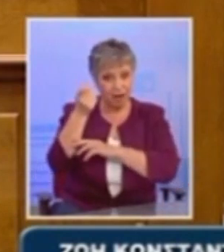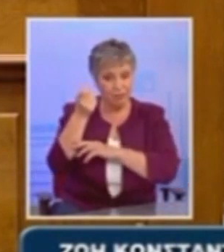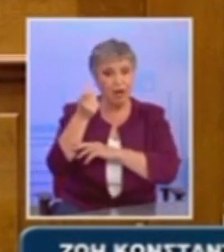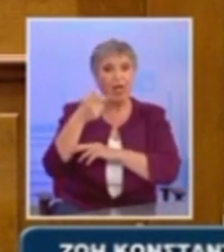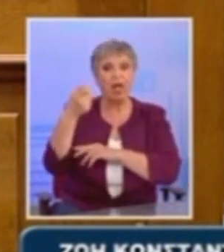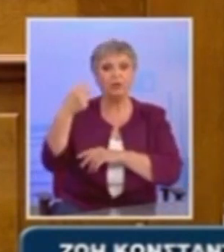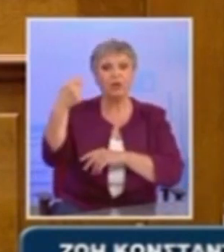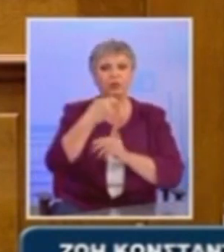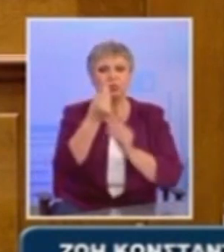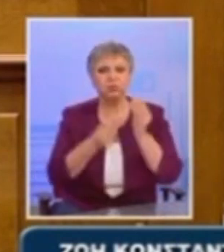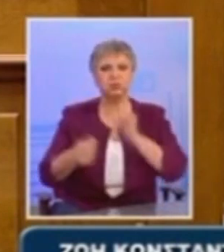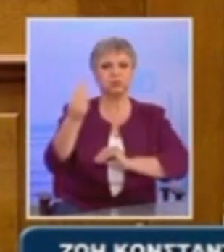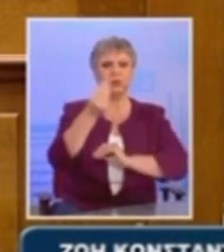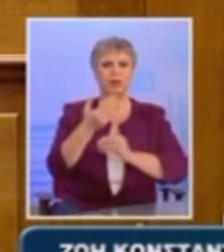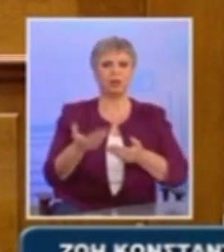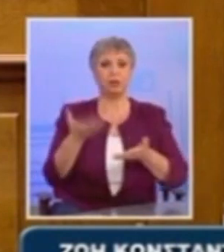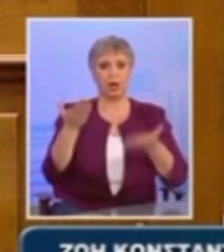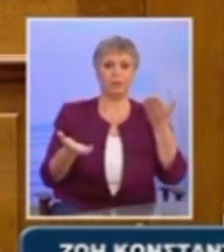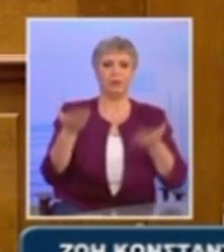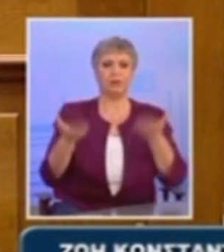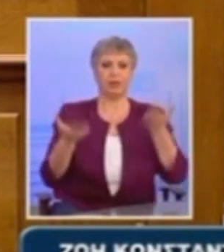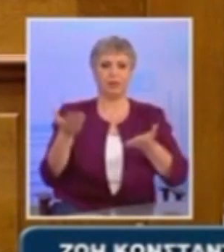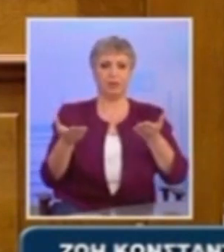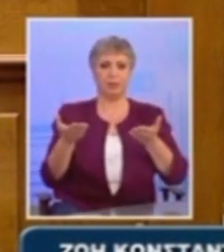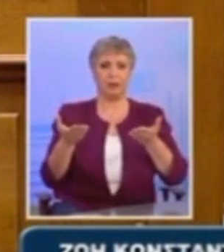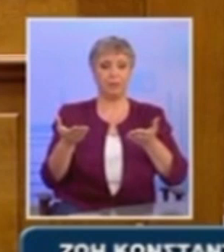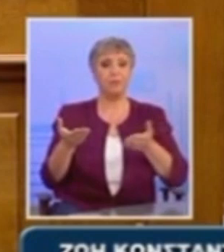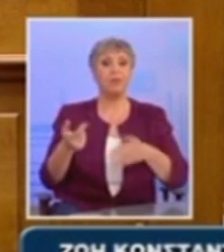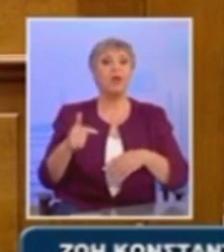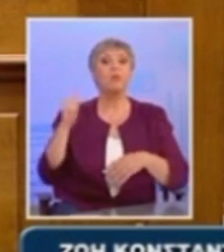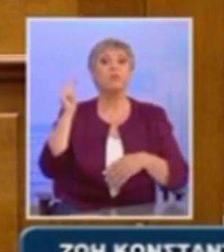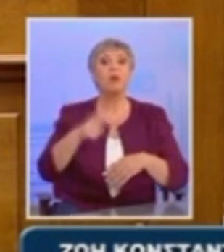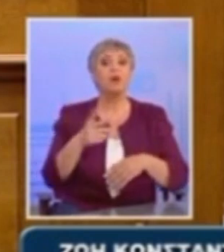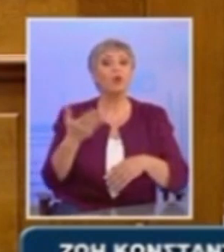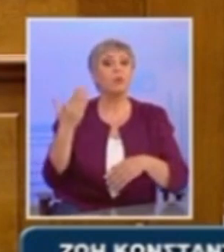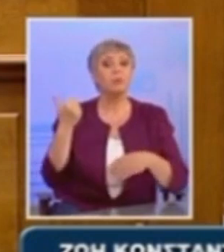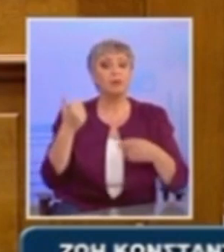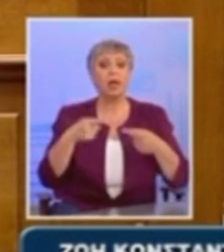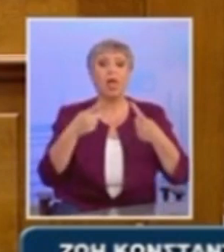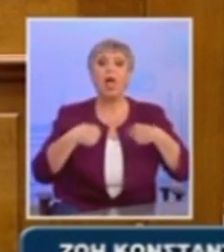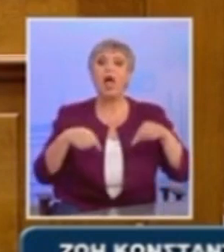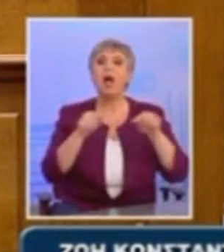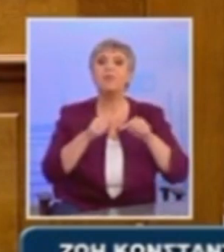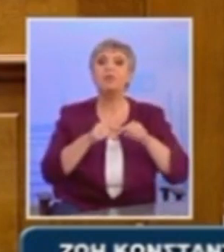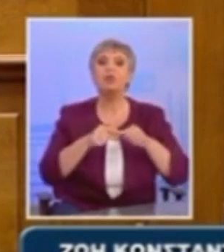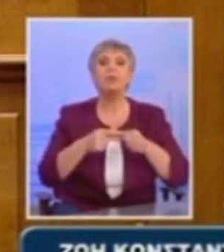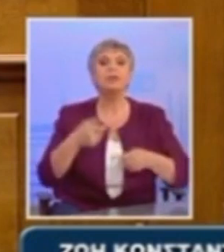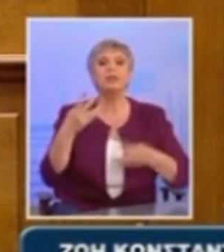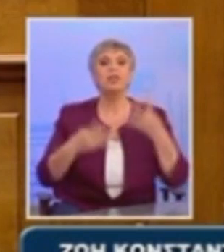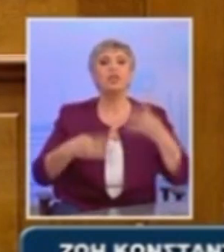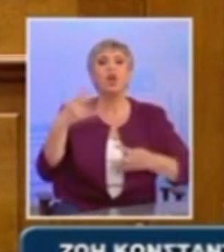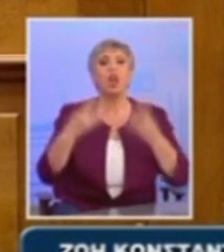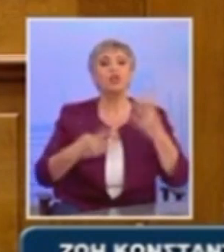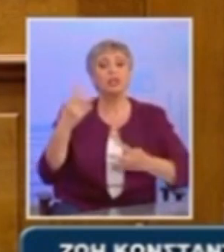χρέος. Οφειλές που αποτιμώνται από την αρμόδια επιτροπή του Γενικού Λογιστηρίου του κράτους που δημιούργησε